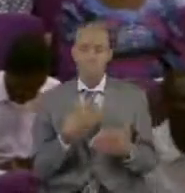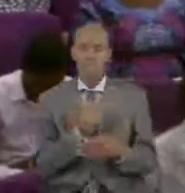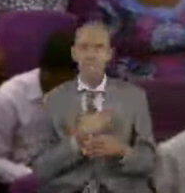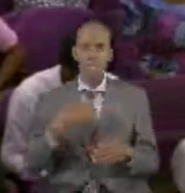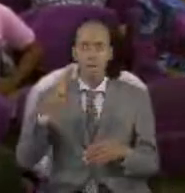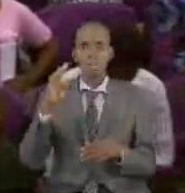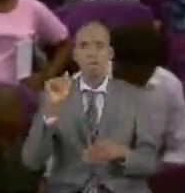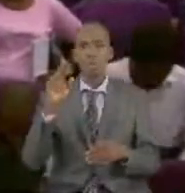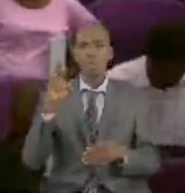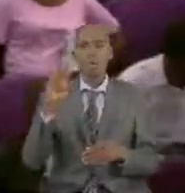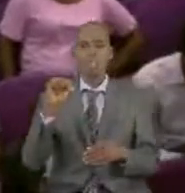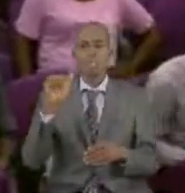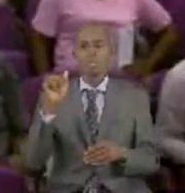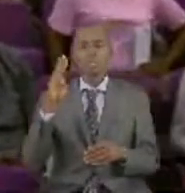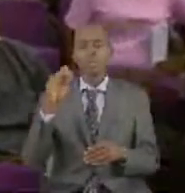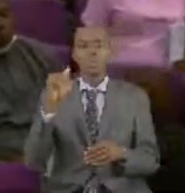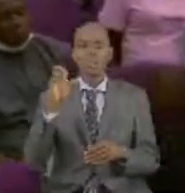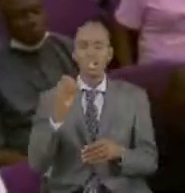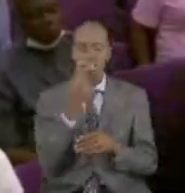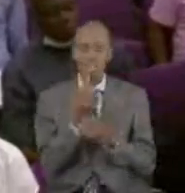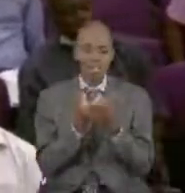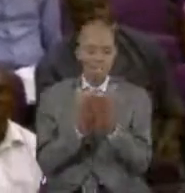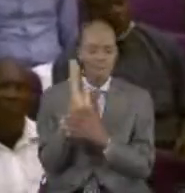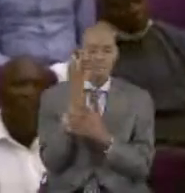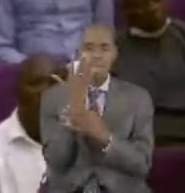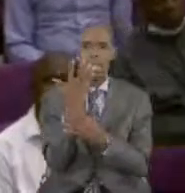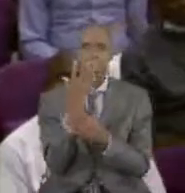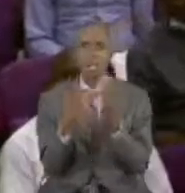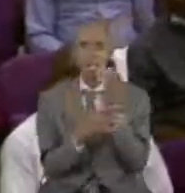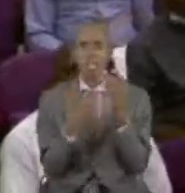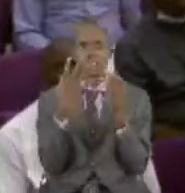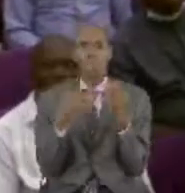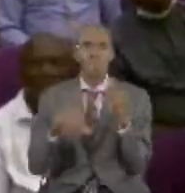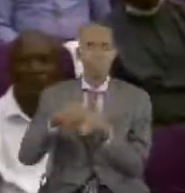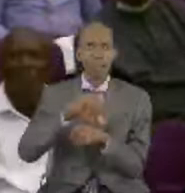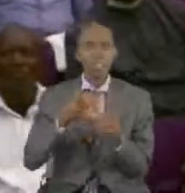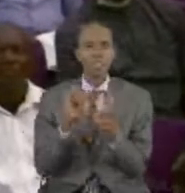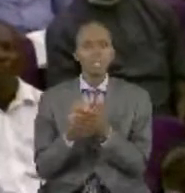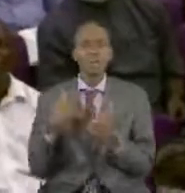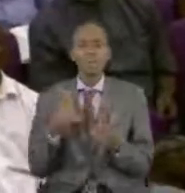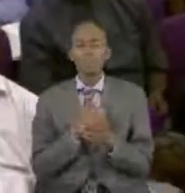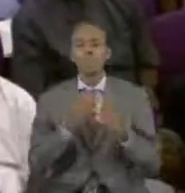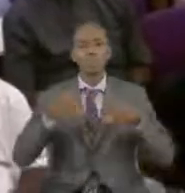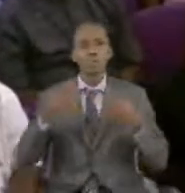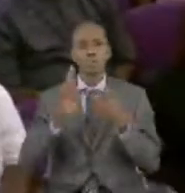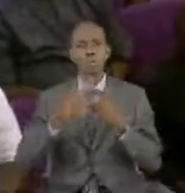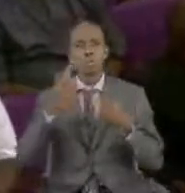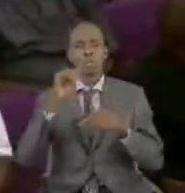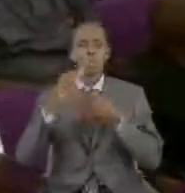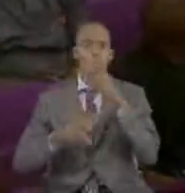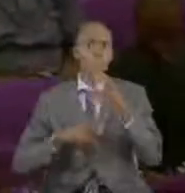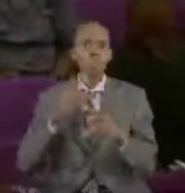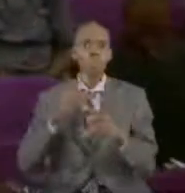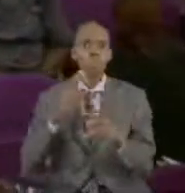a fait que nous allions nous à la scion nouvelle les paillettes et eux